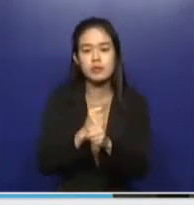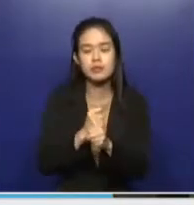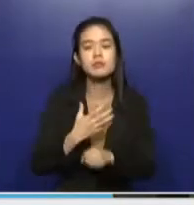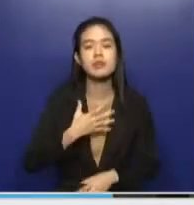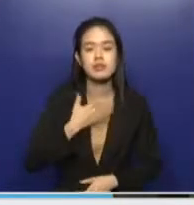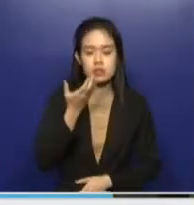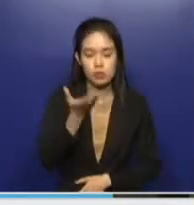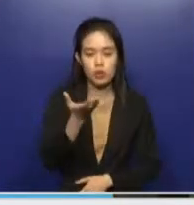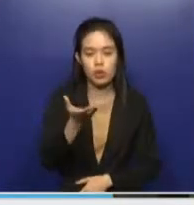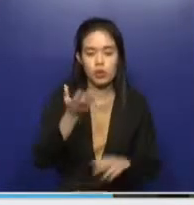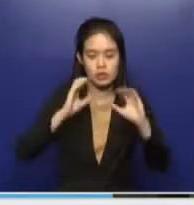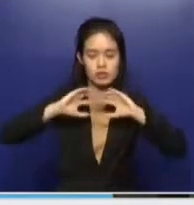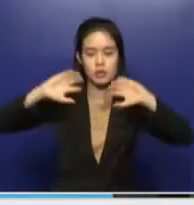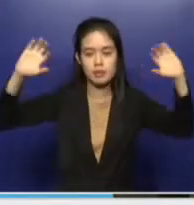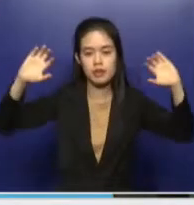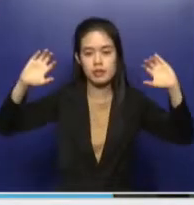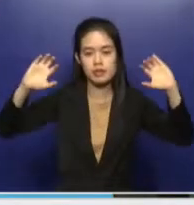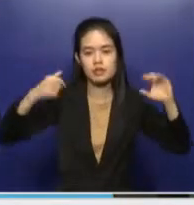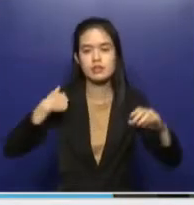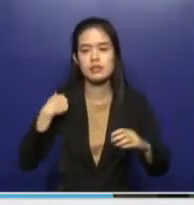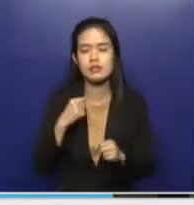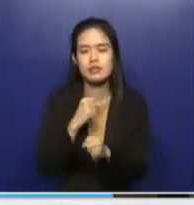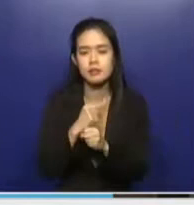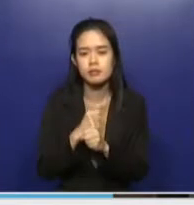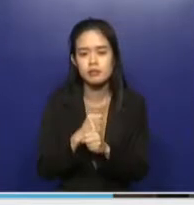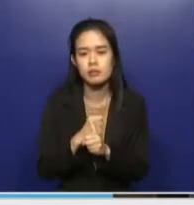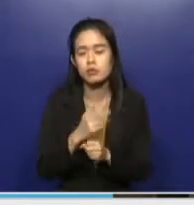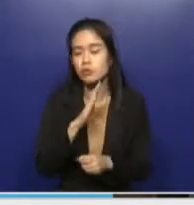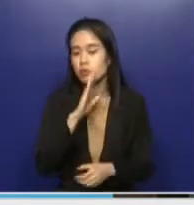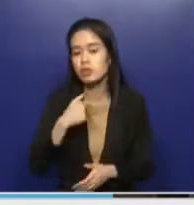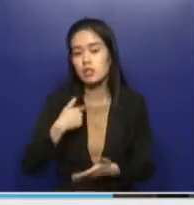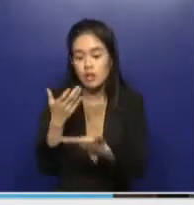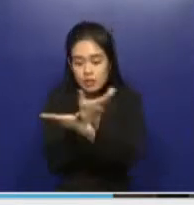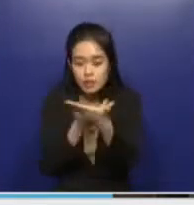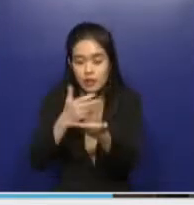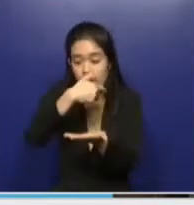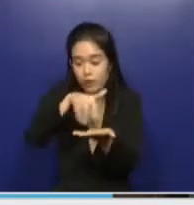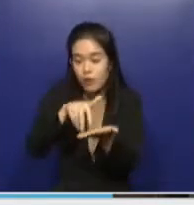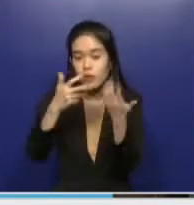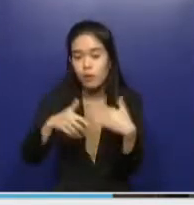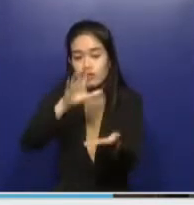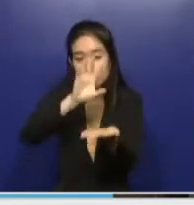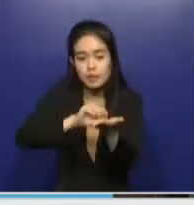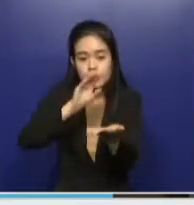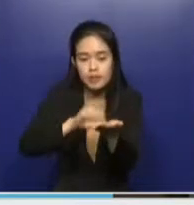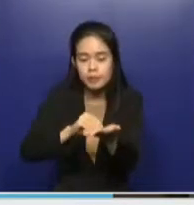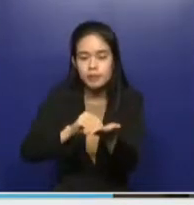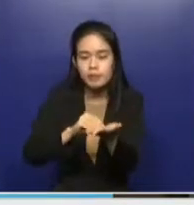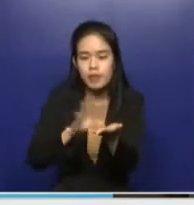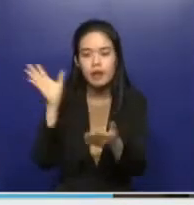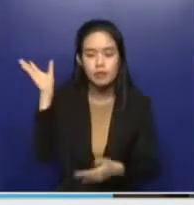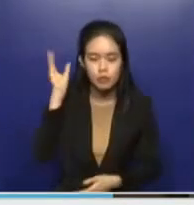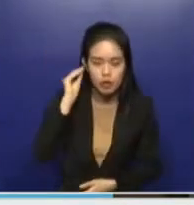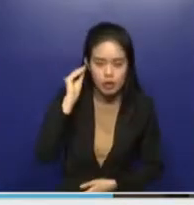ากจะขอความกรุณารัฐบาลได้โปรดรับฟังความคิดเห็นที่หลากหลายความคิดเห็นต่างความคิดเห็นที่